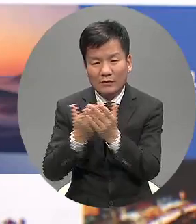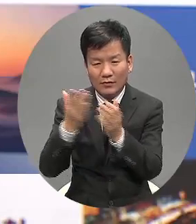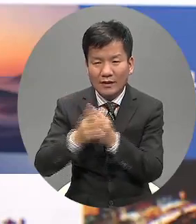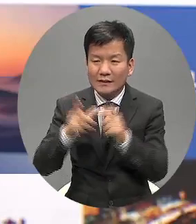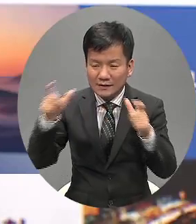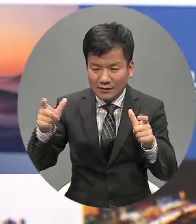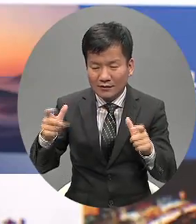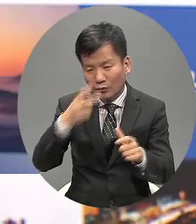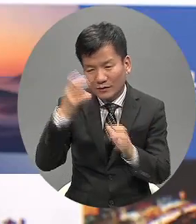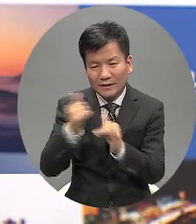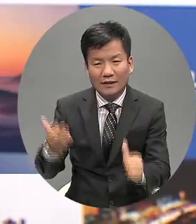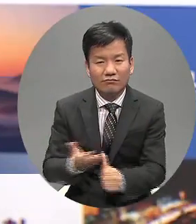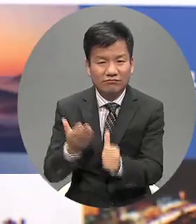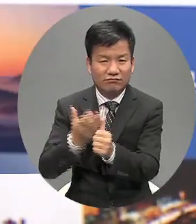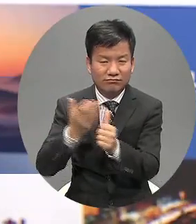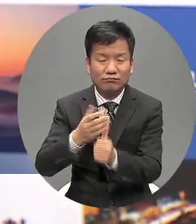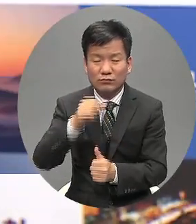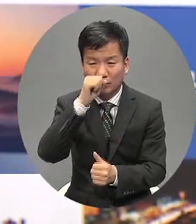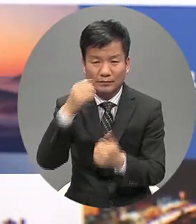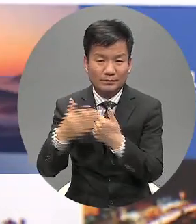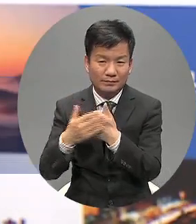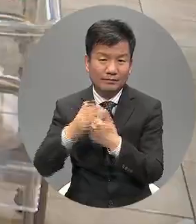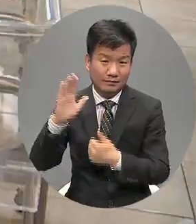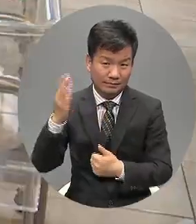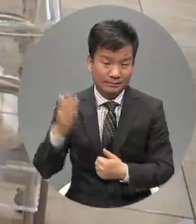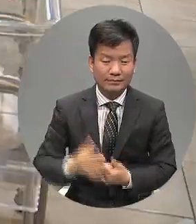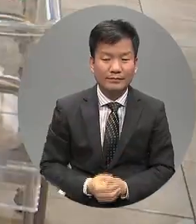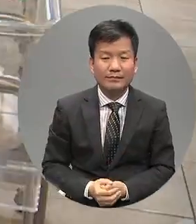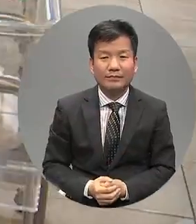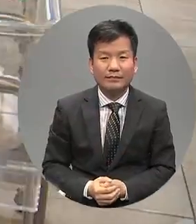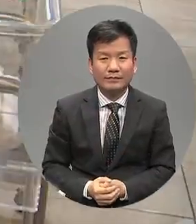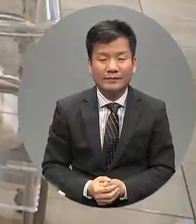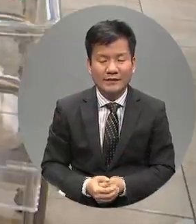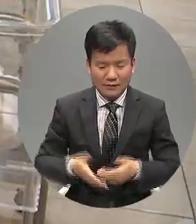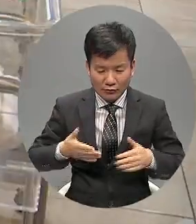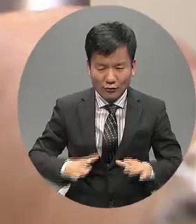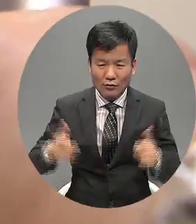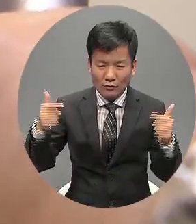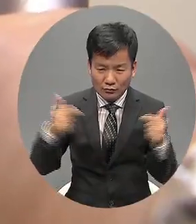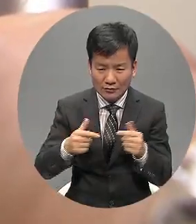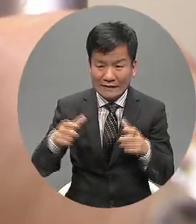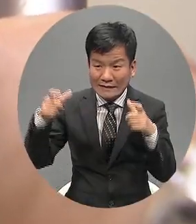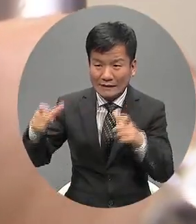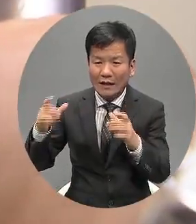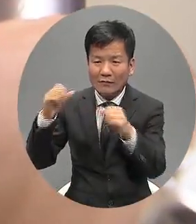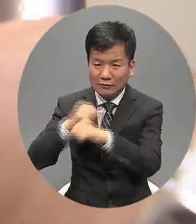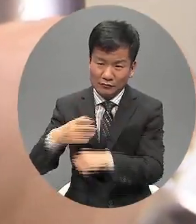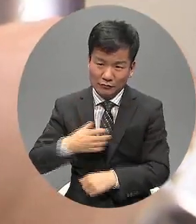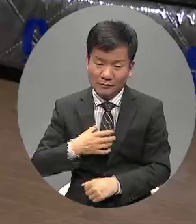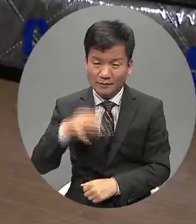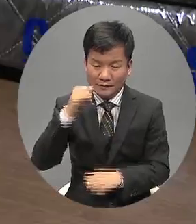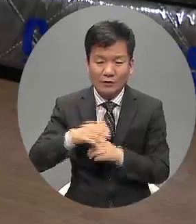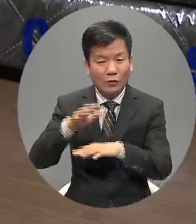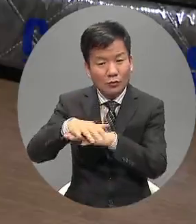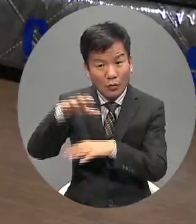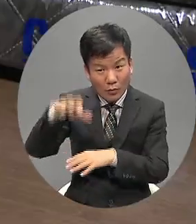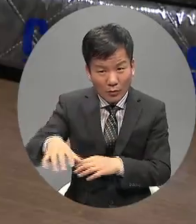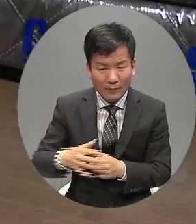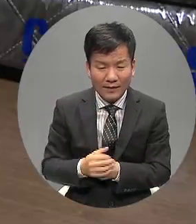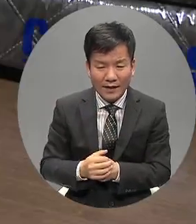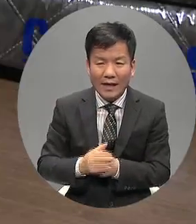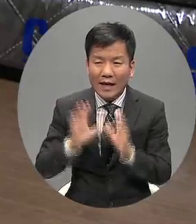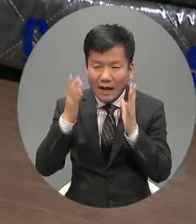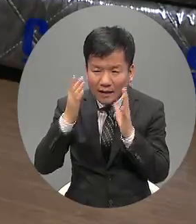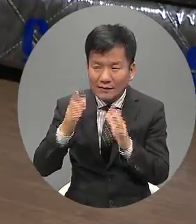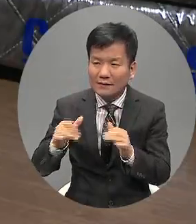인재 양성에도 큰 도움이 될 거라고 저는 생각합니다. 저출산의 지역 소멸까지. 농촌 지역에서는